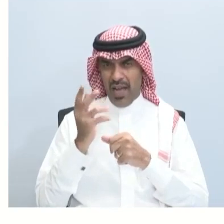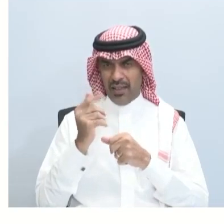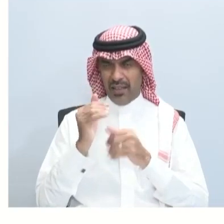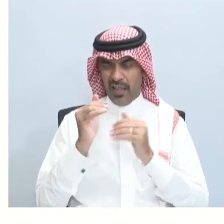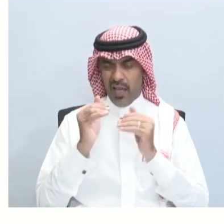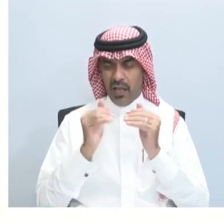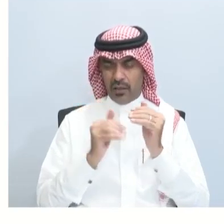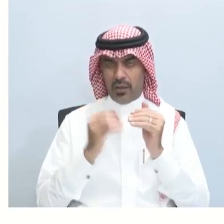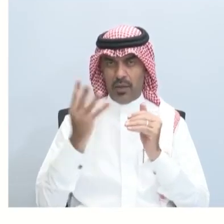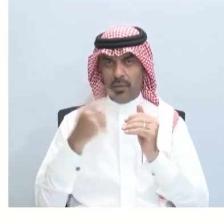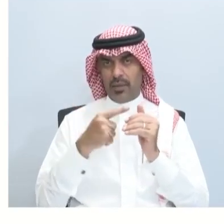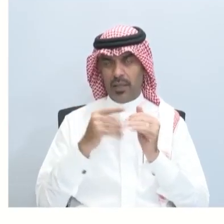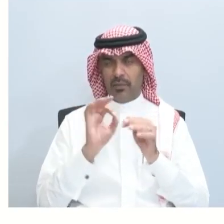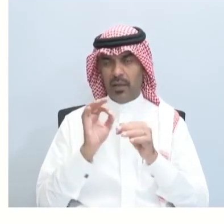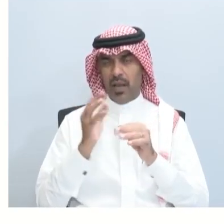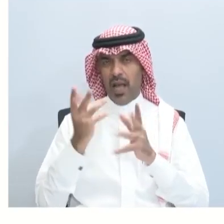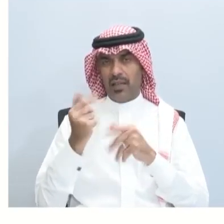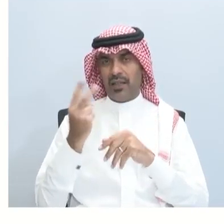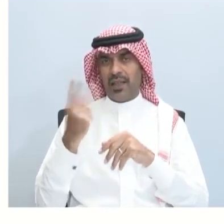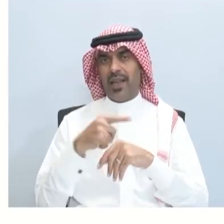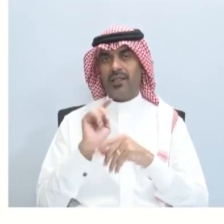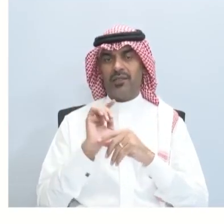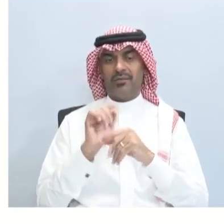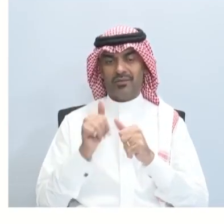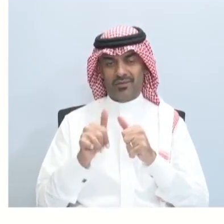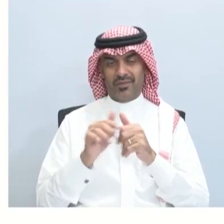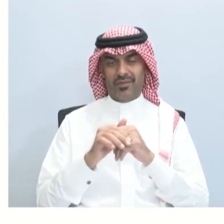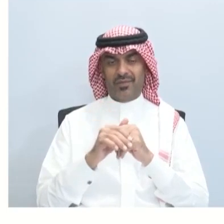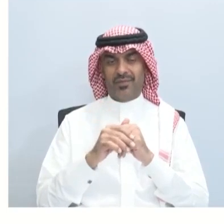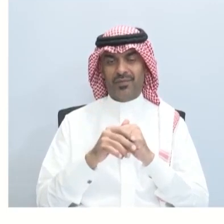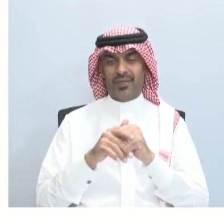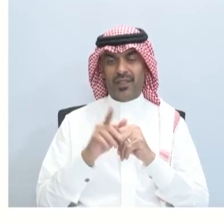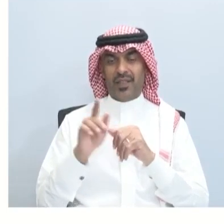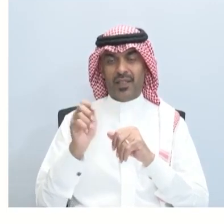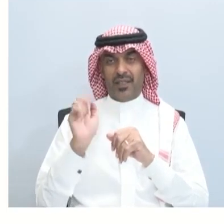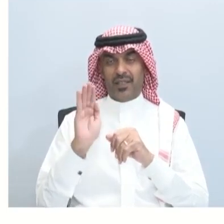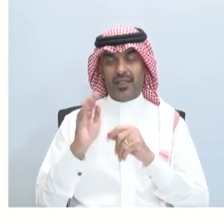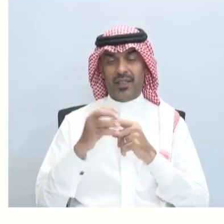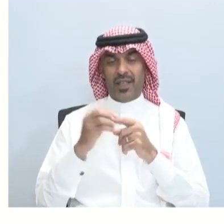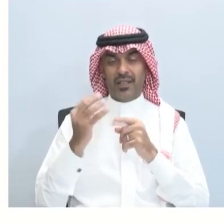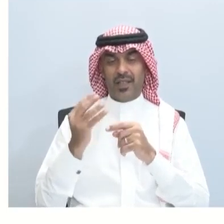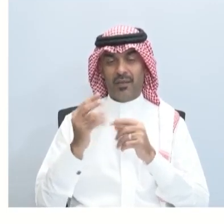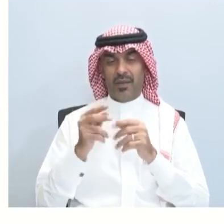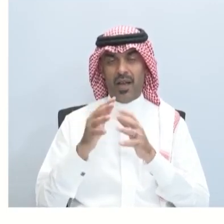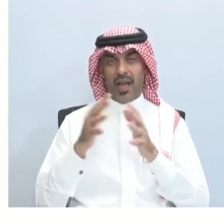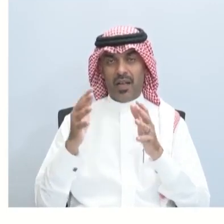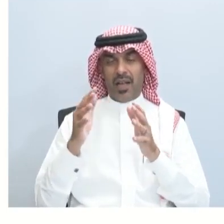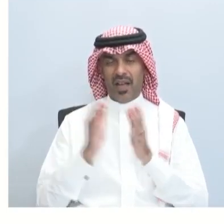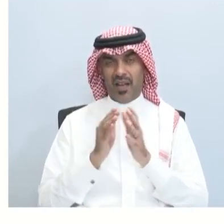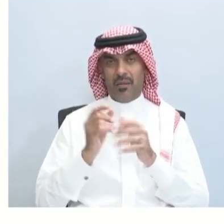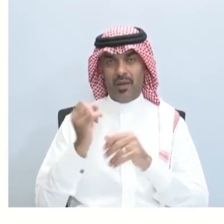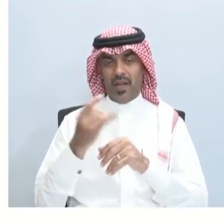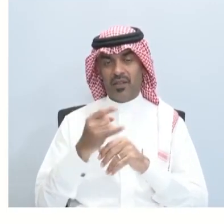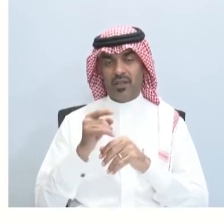عشر وليكن العدد 12 اذا في المتباينه الاصليه سين ناقص اربعه اقل من عشره نعوض